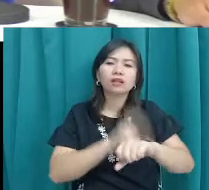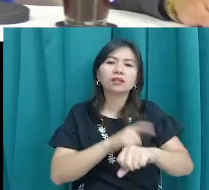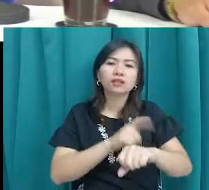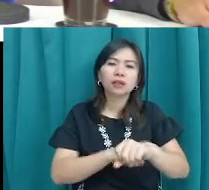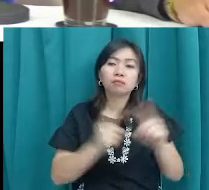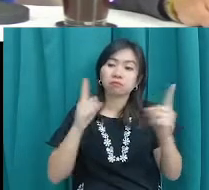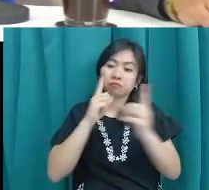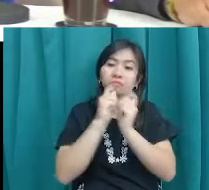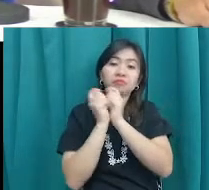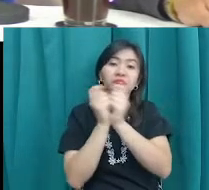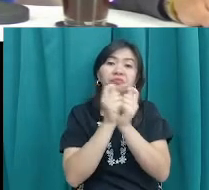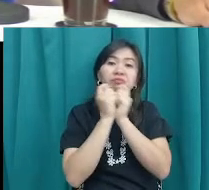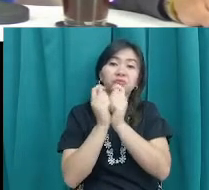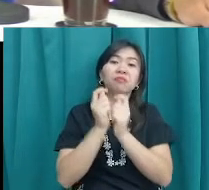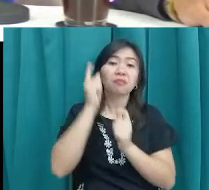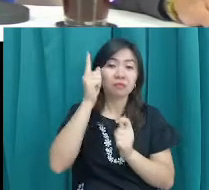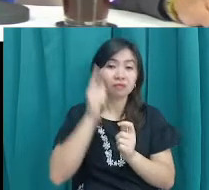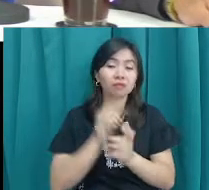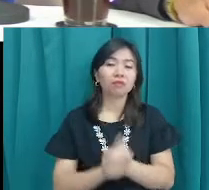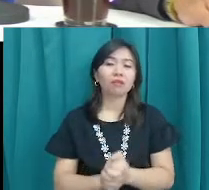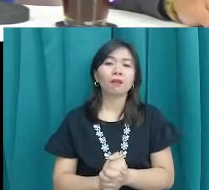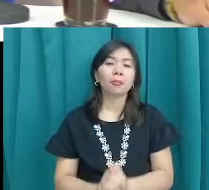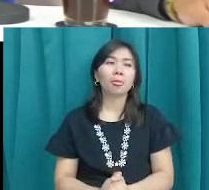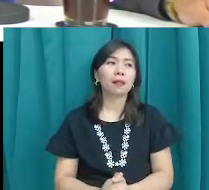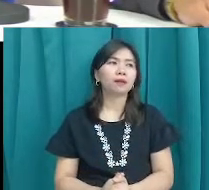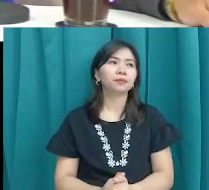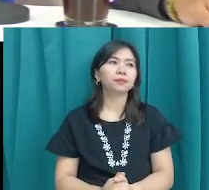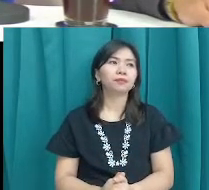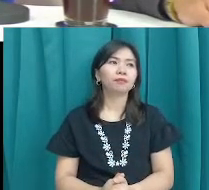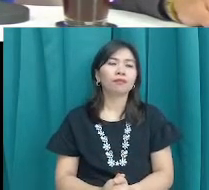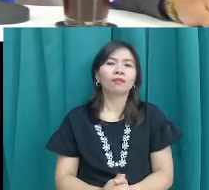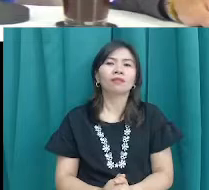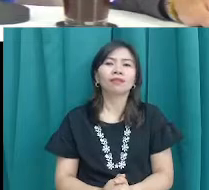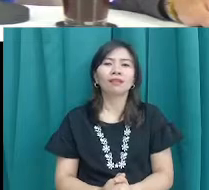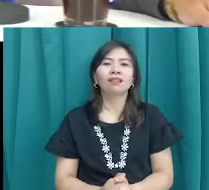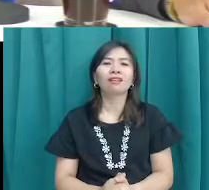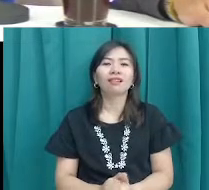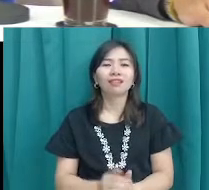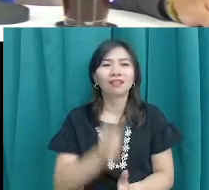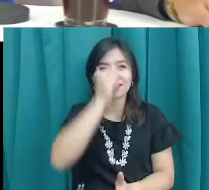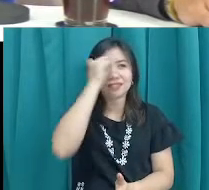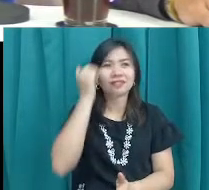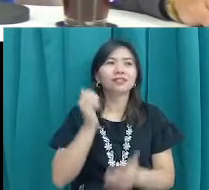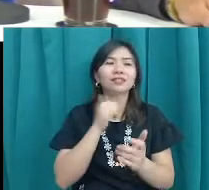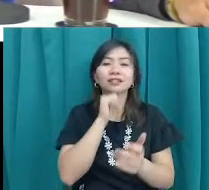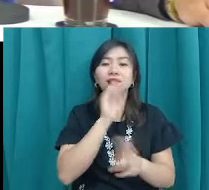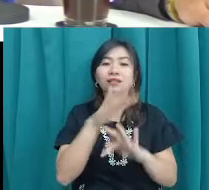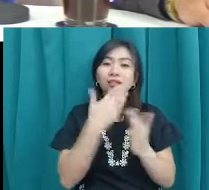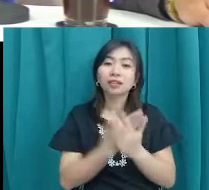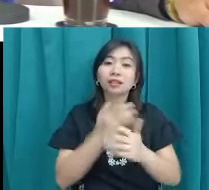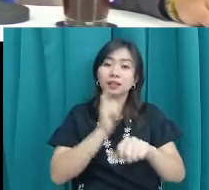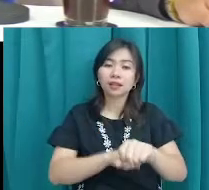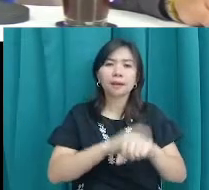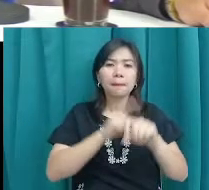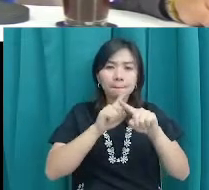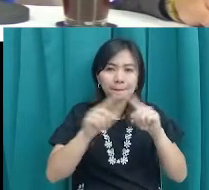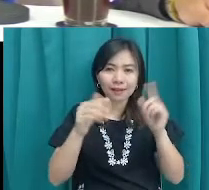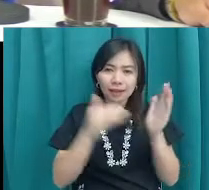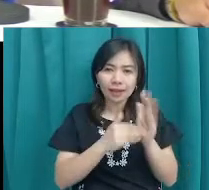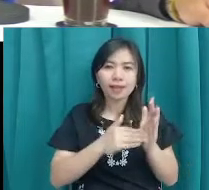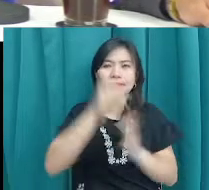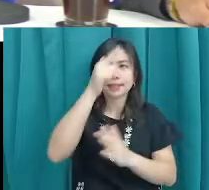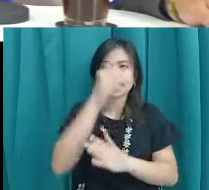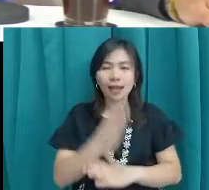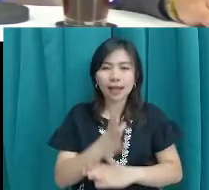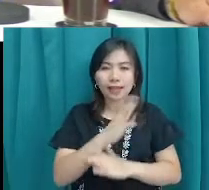na lang, hindi namin kasama si Ponji. Bakit? Hindi tayo magkakasama sa lahat ng oras, pero kayo ng Diyos, magkasama